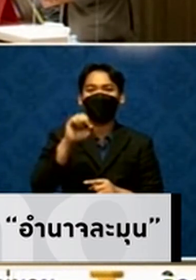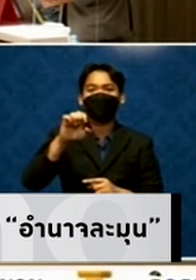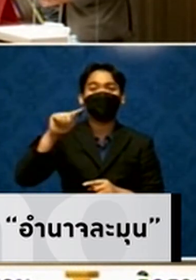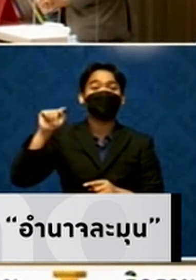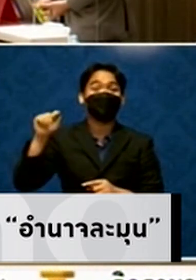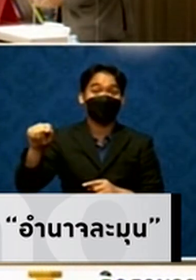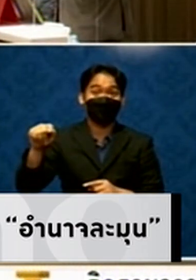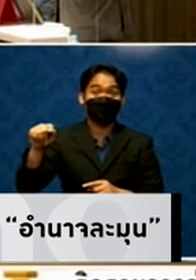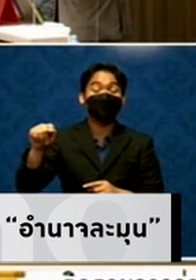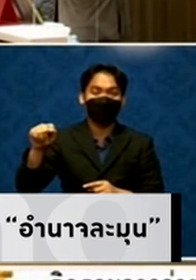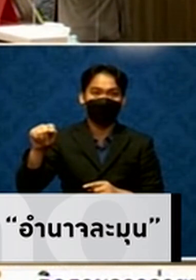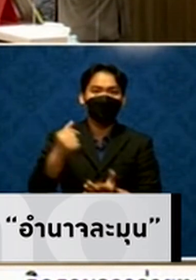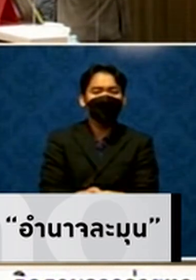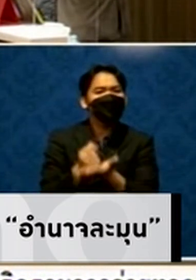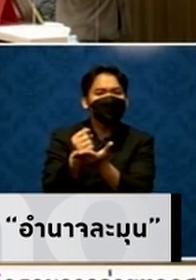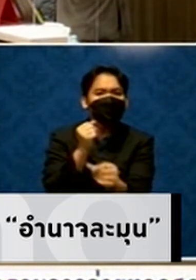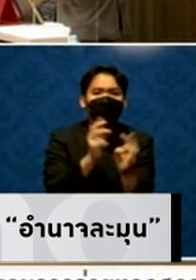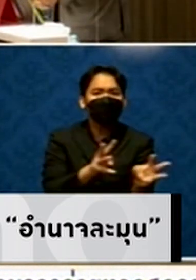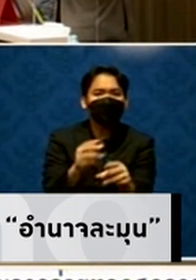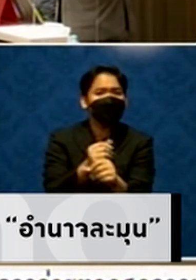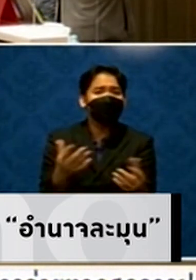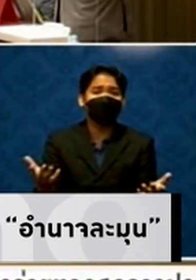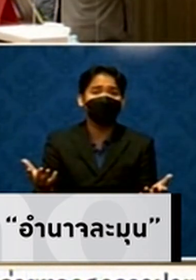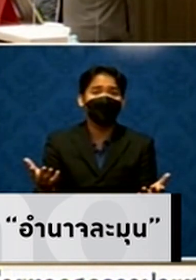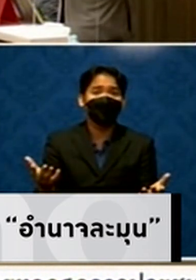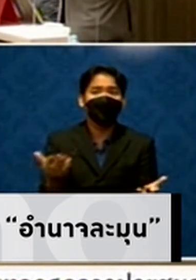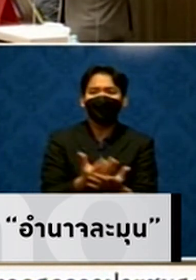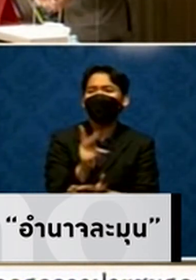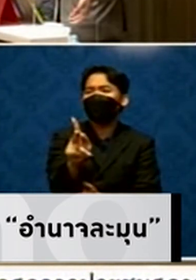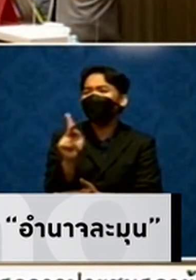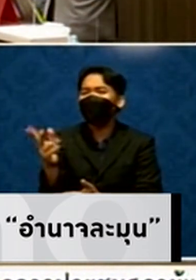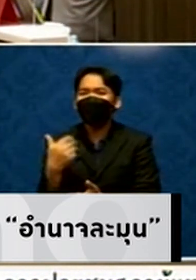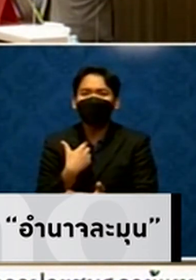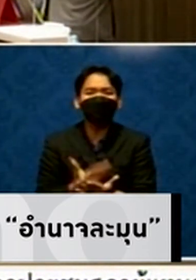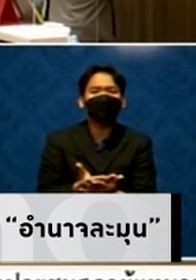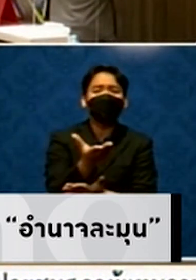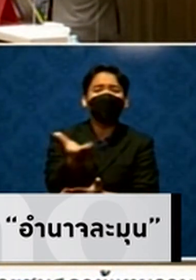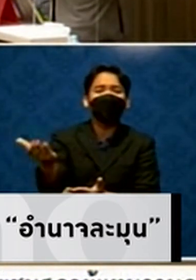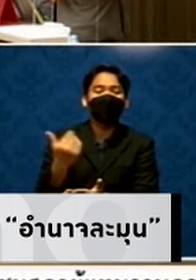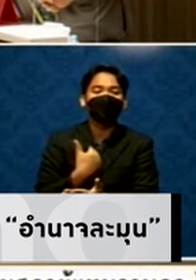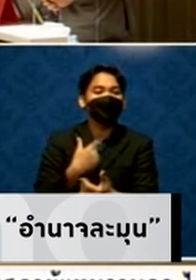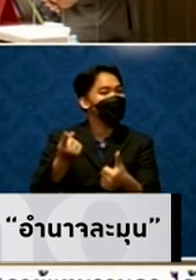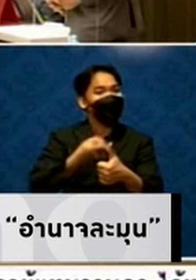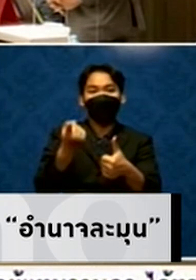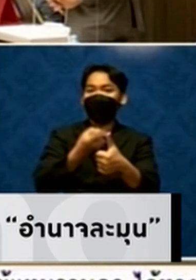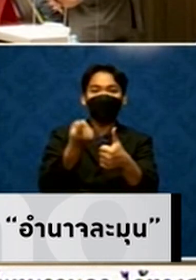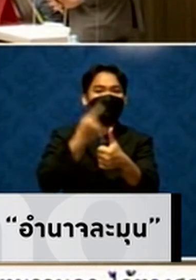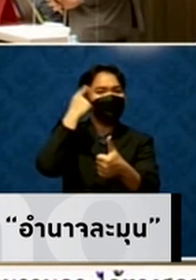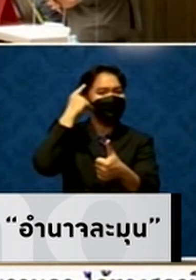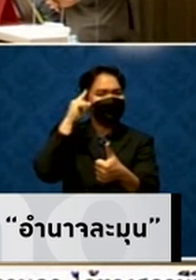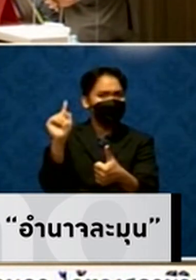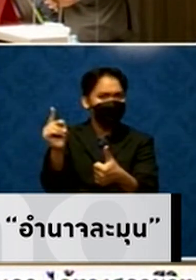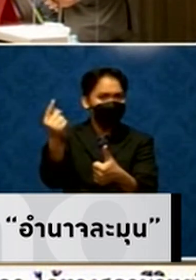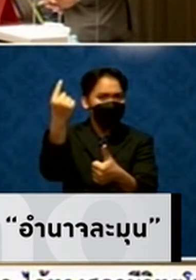สสจิราพรสินธุไพรที่พูดเรื่องงบของ OKMD ต่างๆที่มันเกี่ยวพันกับการทำเศรษฐกิจสร้างสรรค์วันนี้คุณเท่าพิภพก็พูดแล้ว